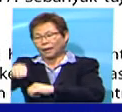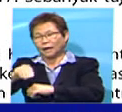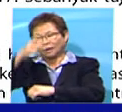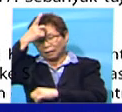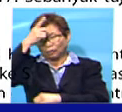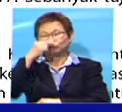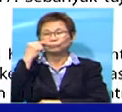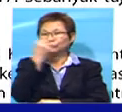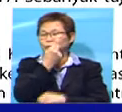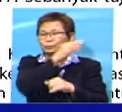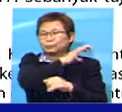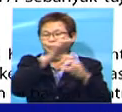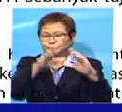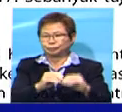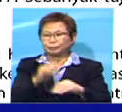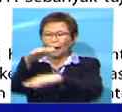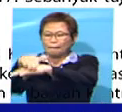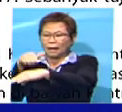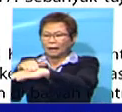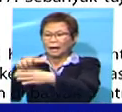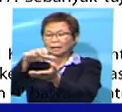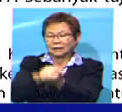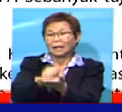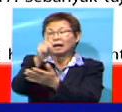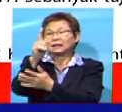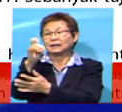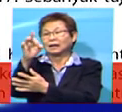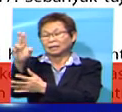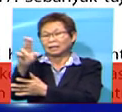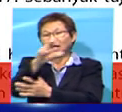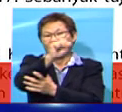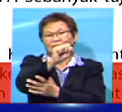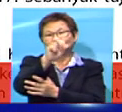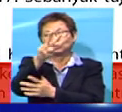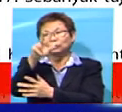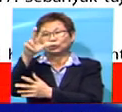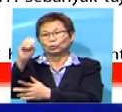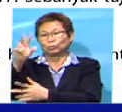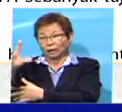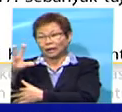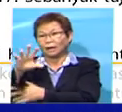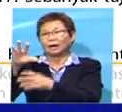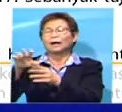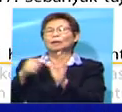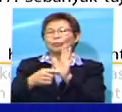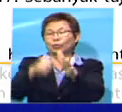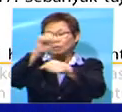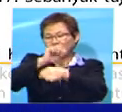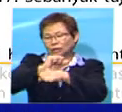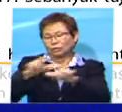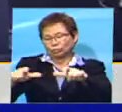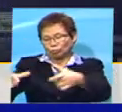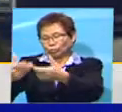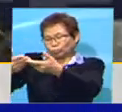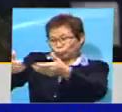Datuk Seri Najib Tun Razak. Panggilan tender bagi pakej kerja S-203 yang merupakan pakej kerja kategori